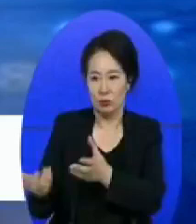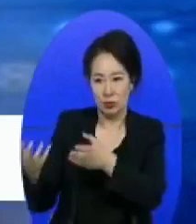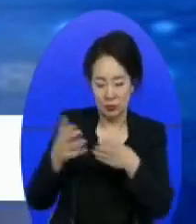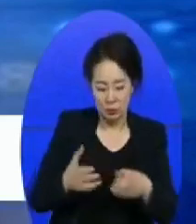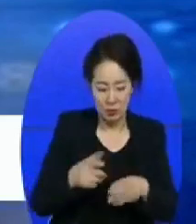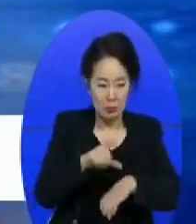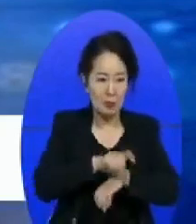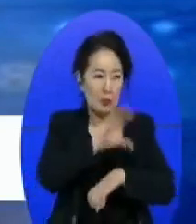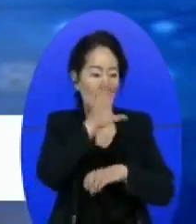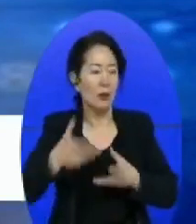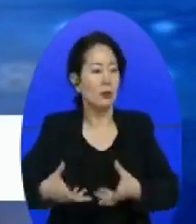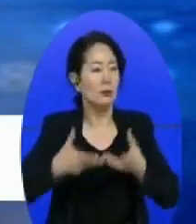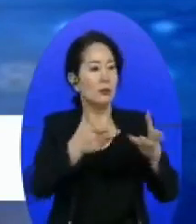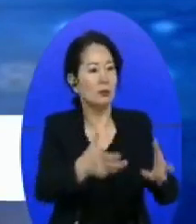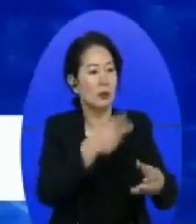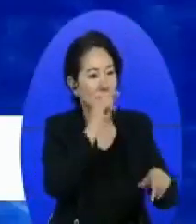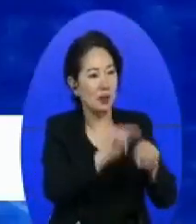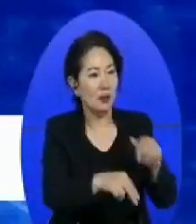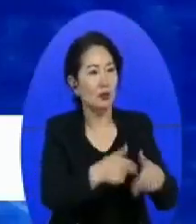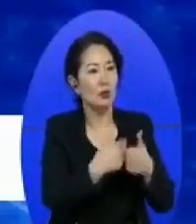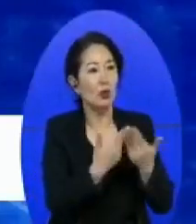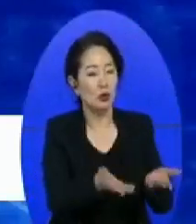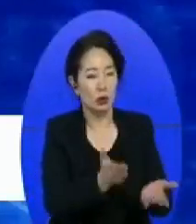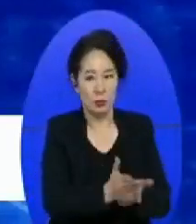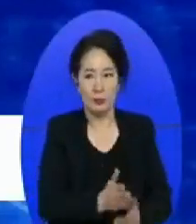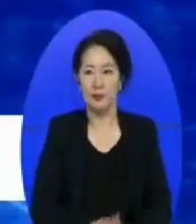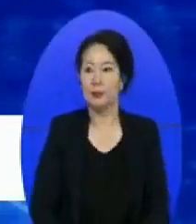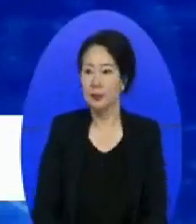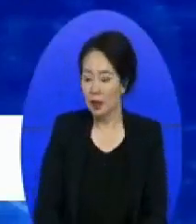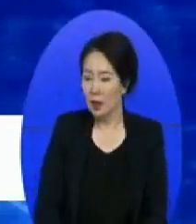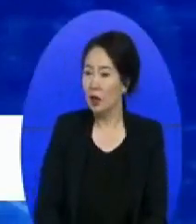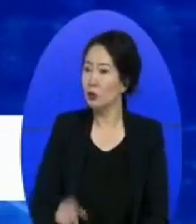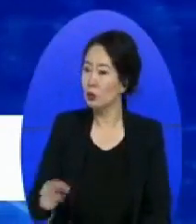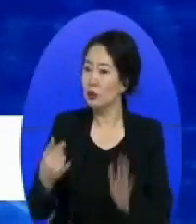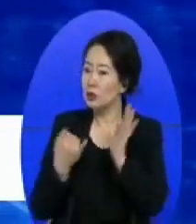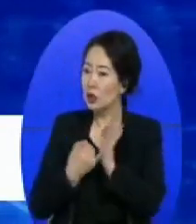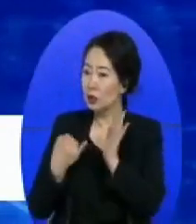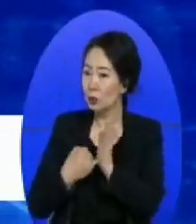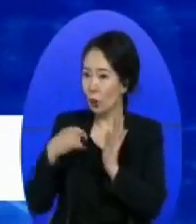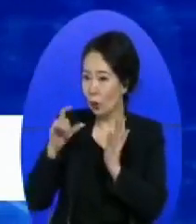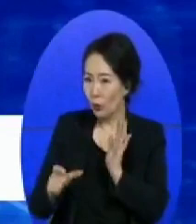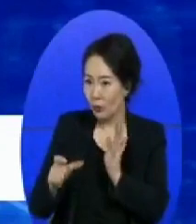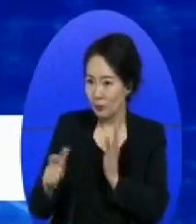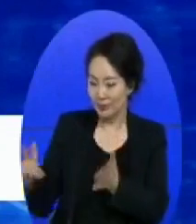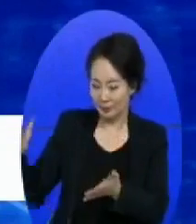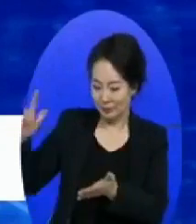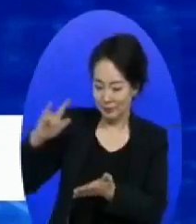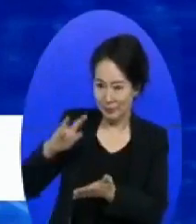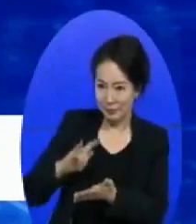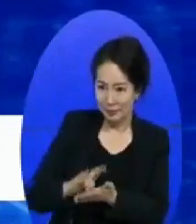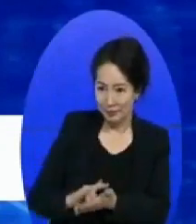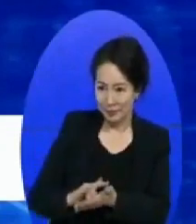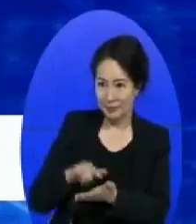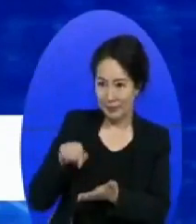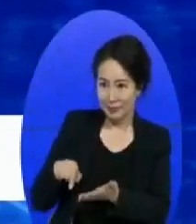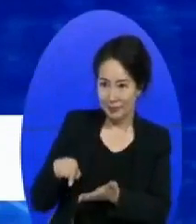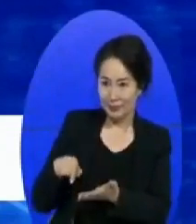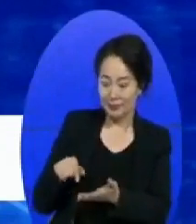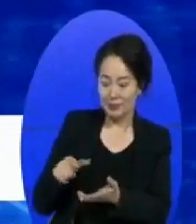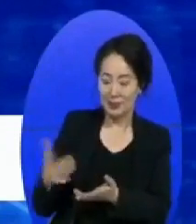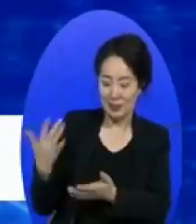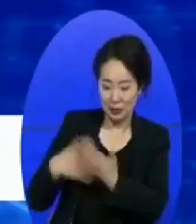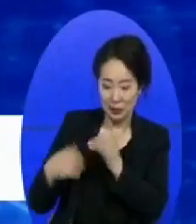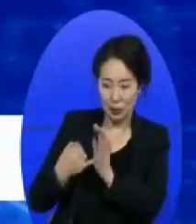байгууллагад хүлээлгэж өгсөн байгаа. Тэгэхээр яг 66 хүнийг буян тухай бомбтоор яг зорчиж ирээд одоо